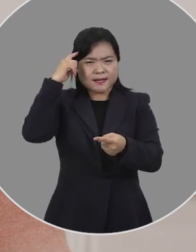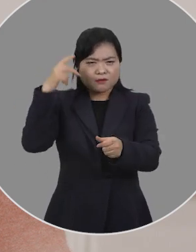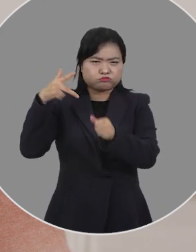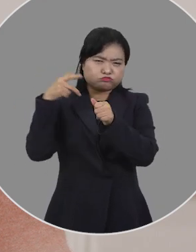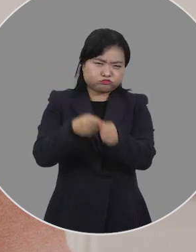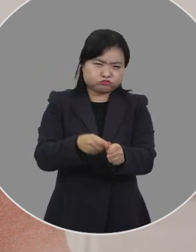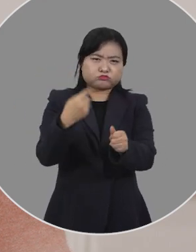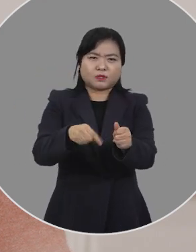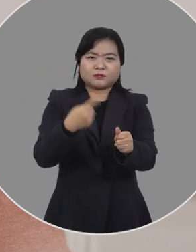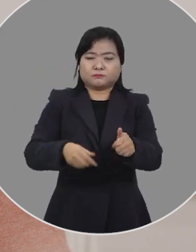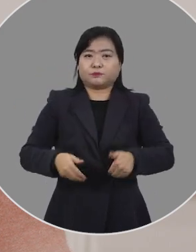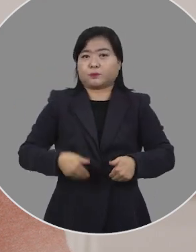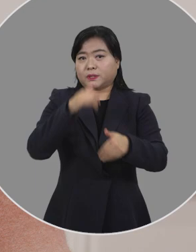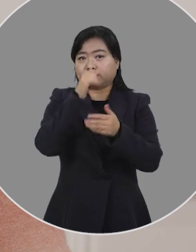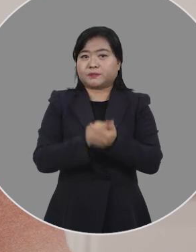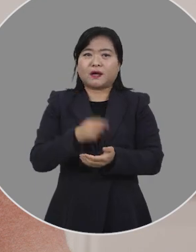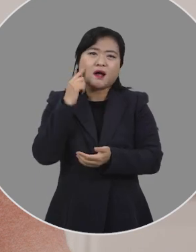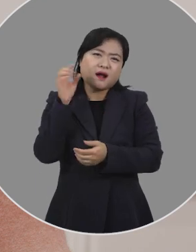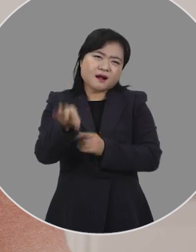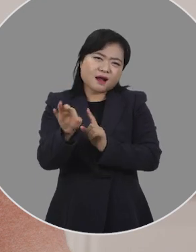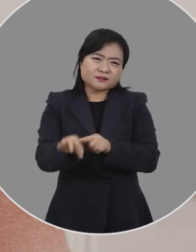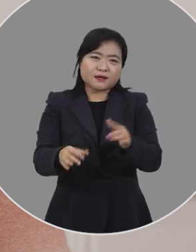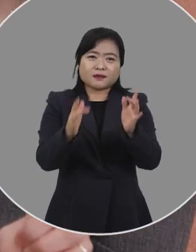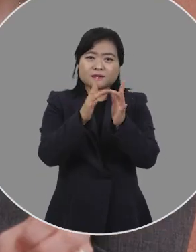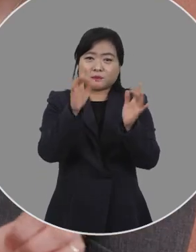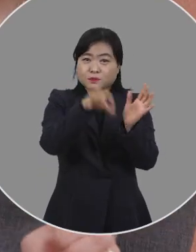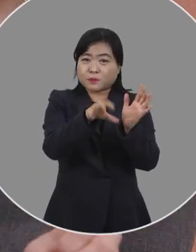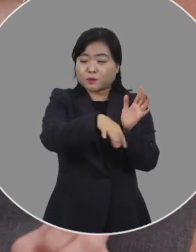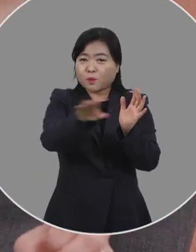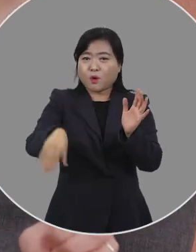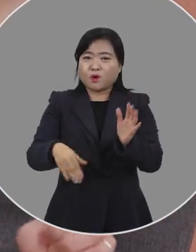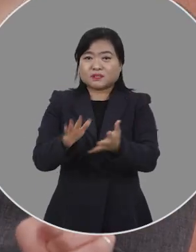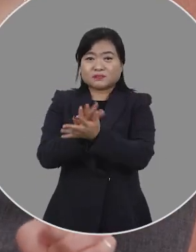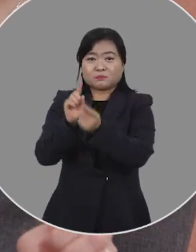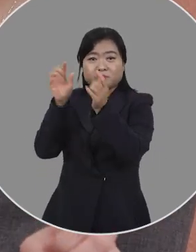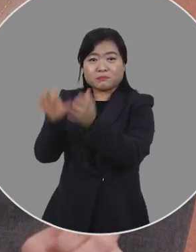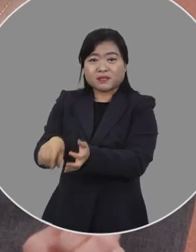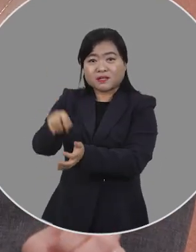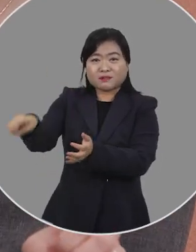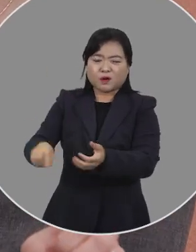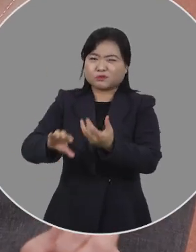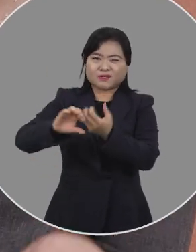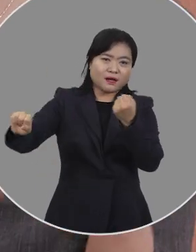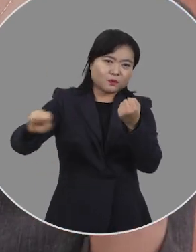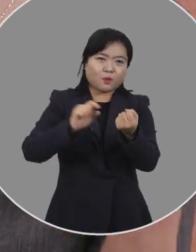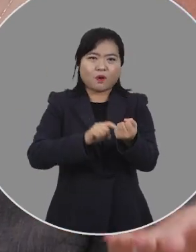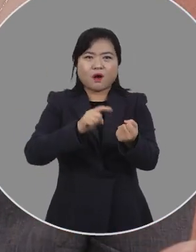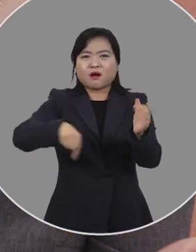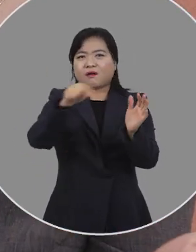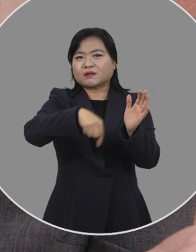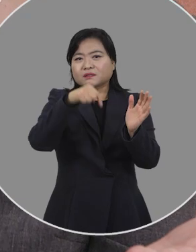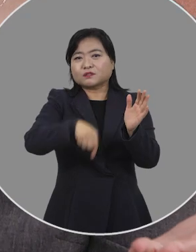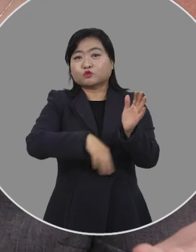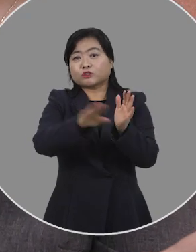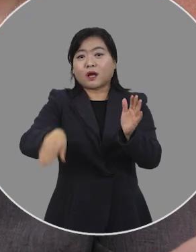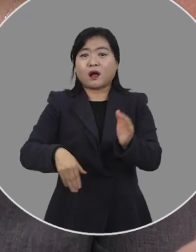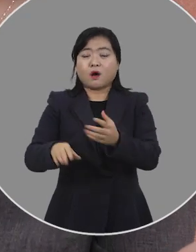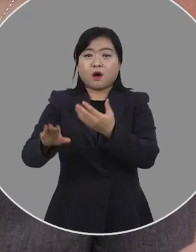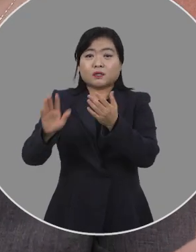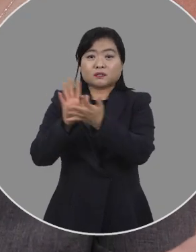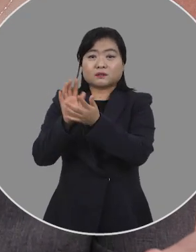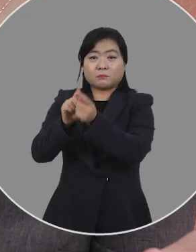좀 가졌으면 좋겠어요. 그러니까 가상현실 사이버 스페이스는 우리 오프라인하고는 아주 별개로 존재하는 거고 거기서는